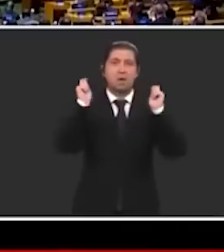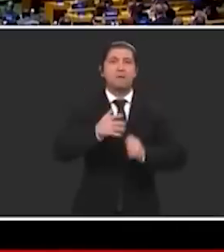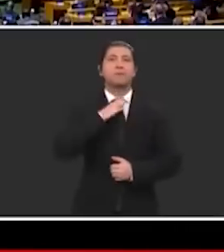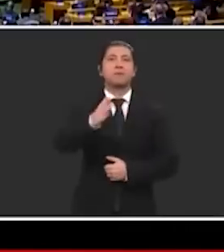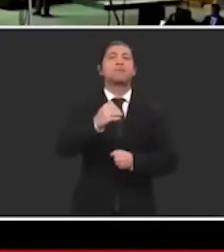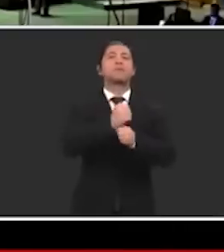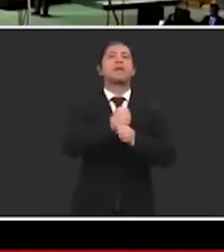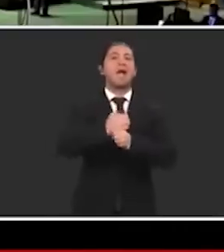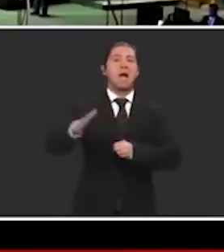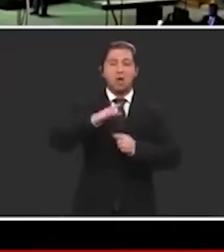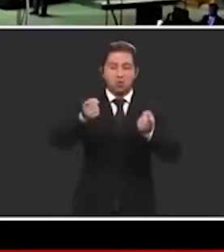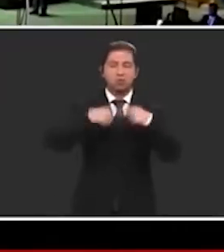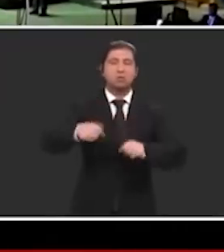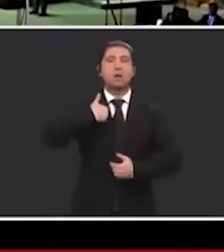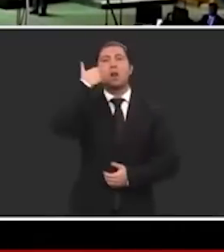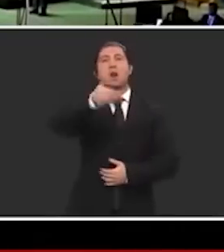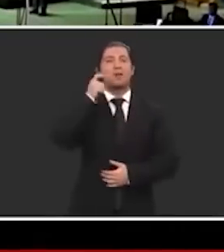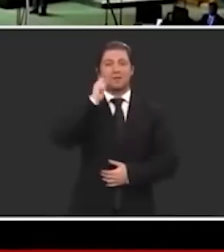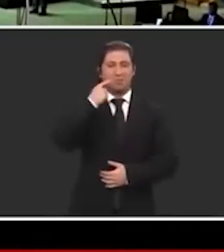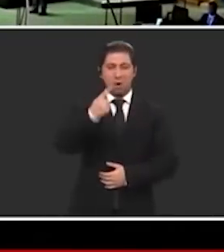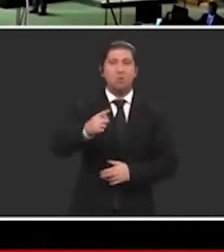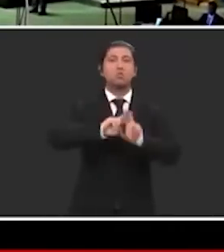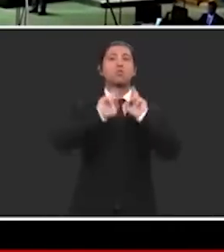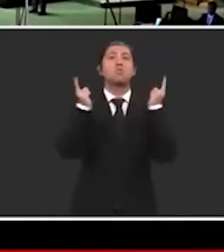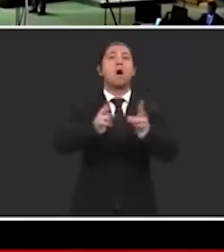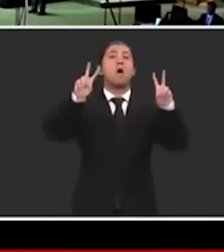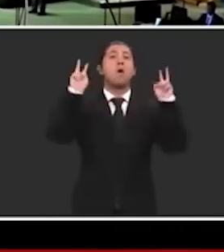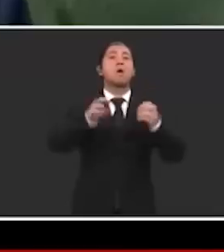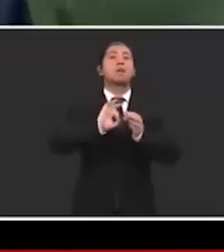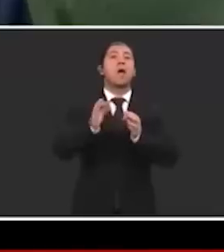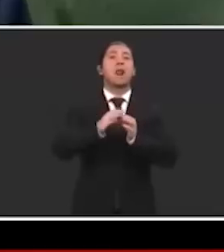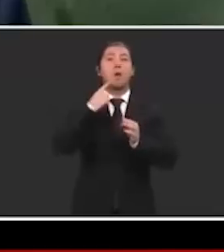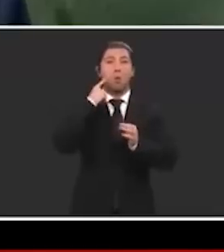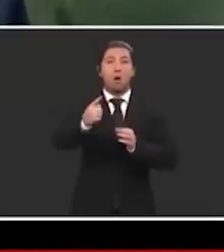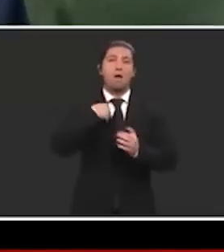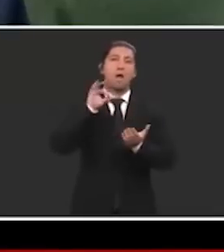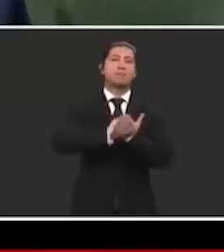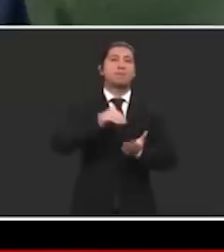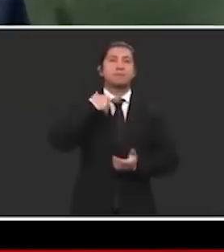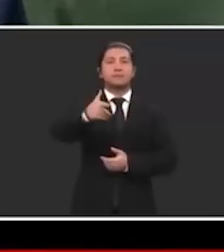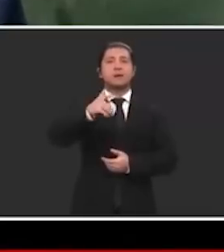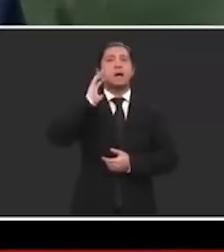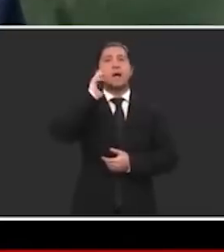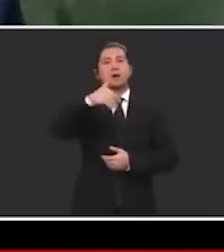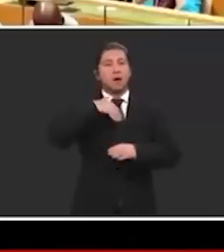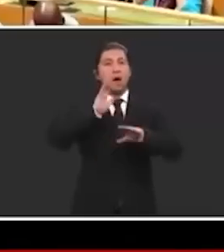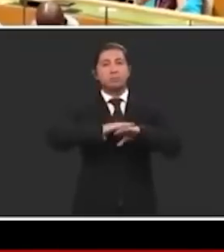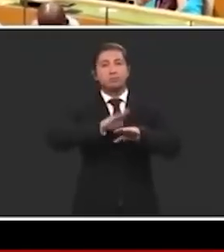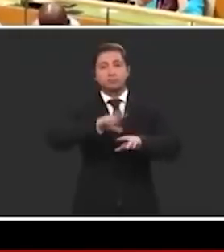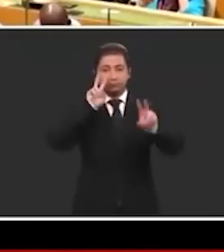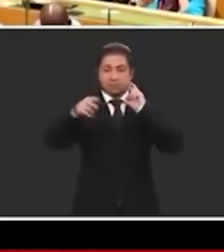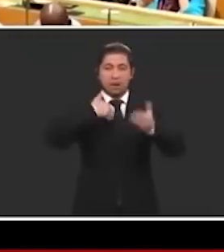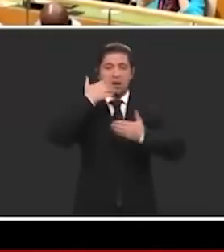Genel kurula hitabımızda ise küresel meselelere dair bir ufuk turu yaptık. Genel